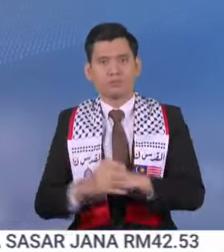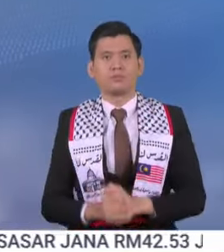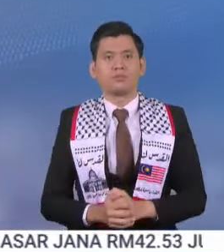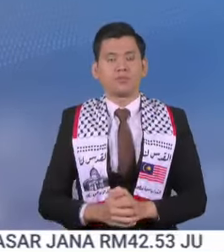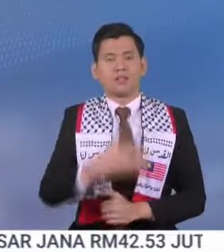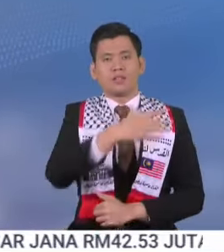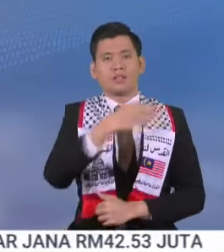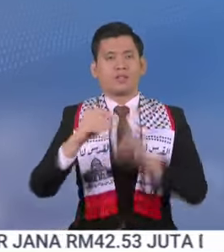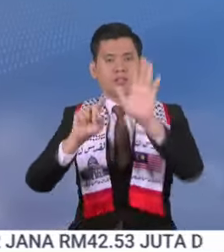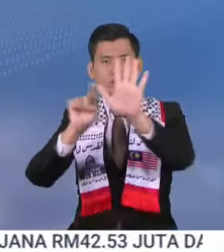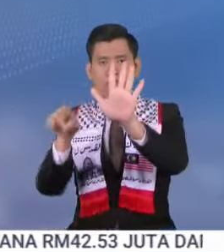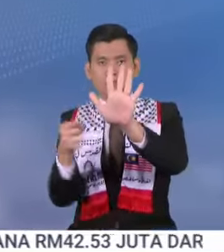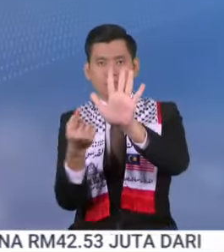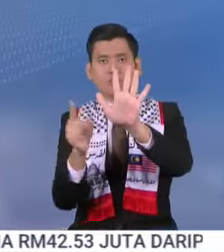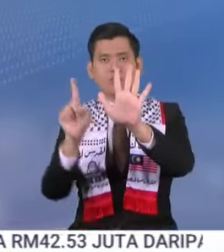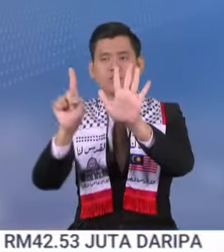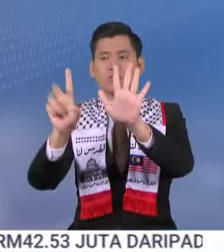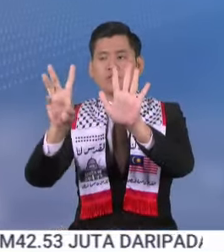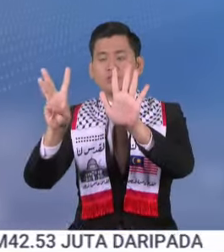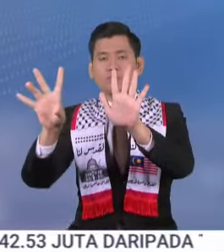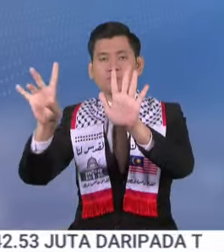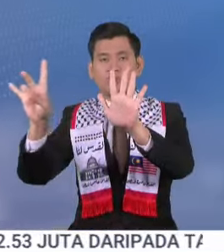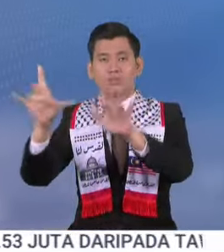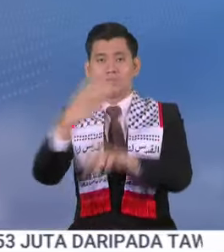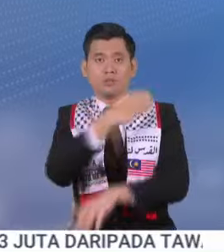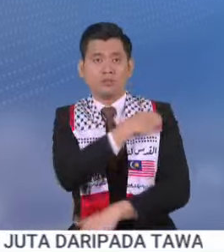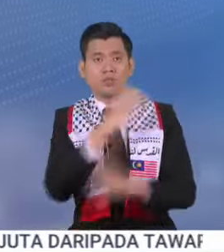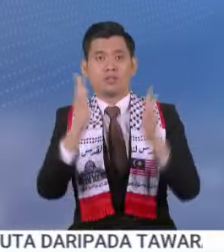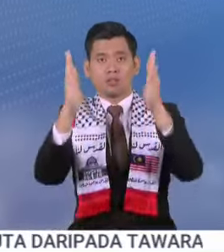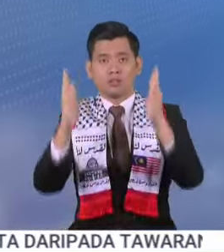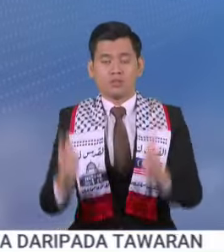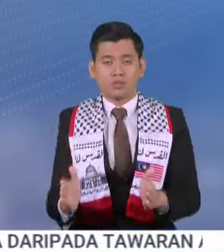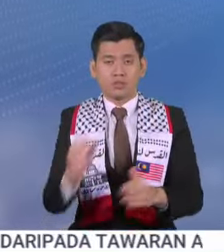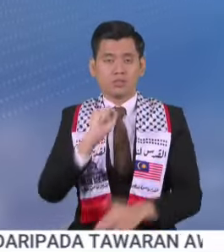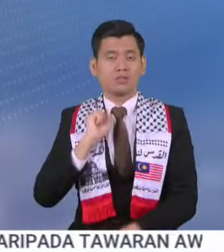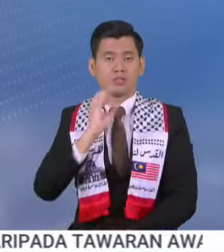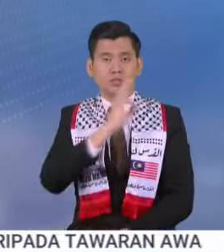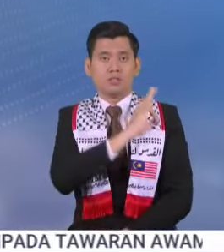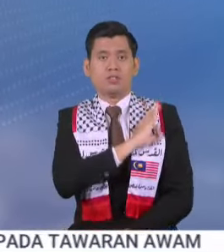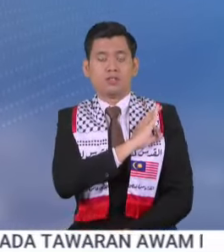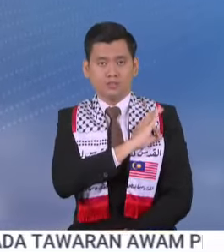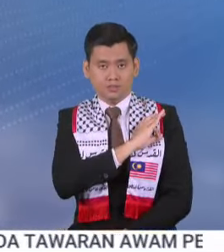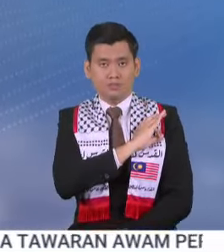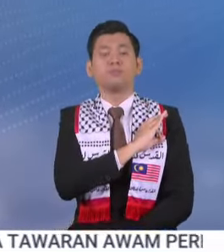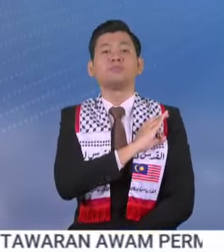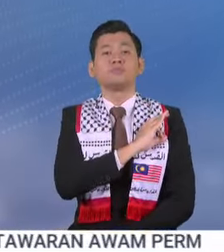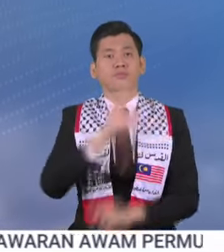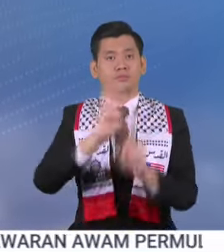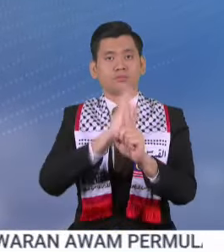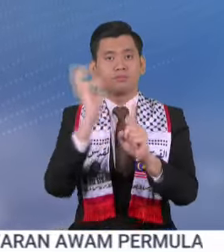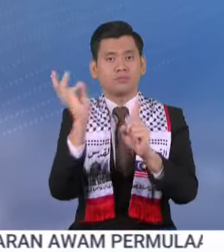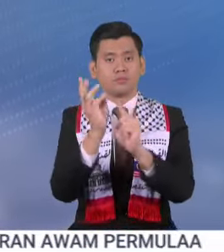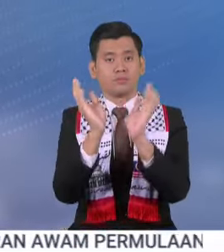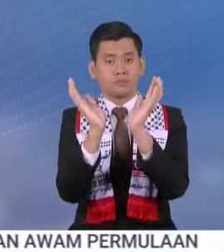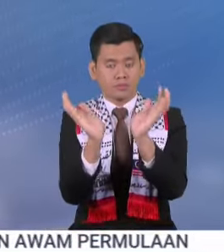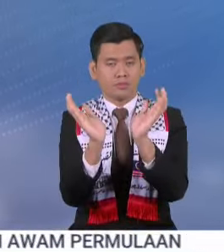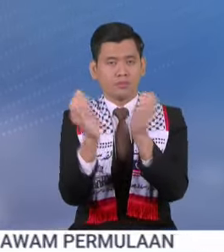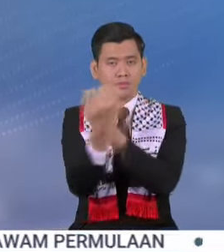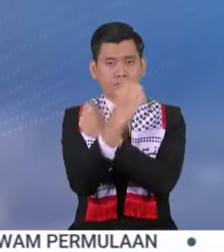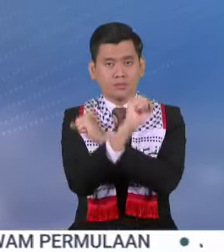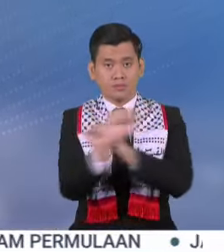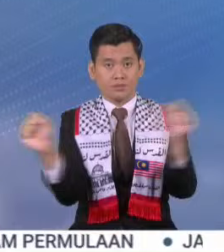sementara itu 5,167 pegawai dan kakitangan Kementerian Pembangunan wanita keluarga dan masyarakat sedia digerakkan bagi